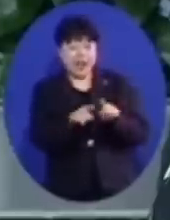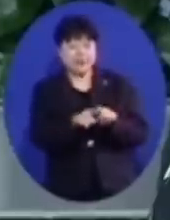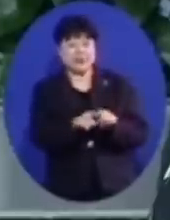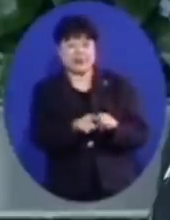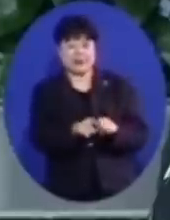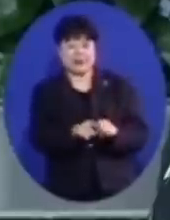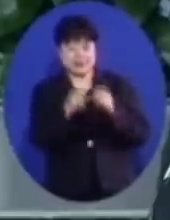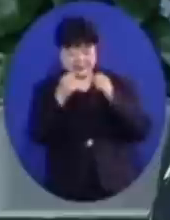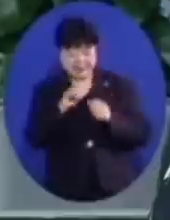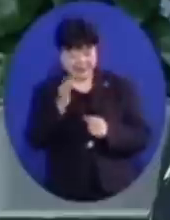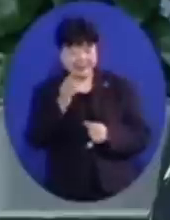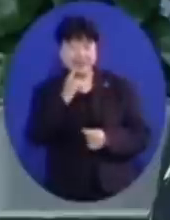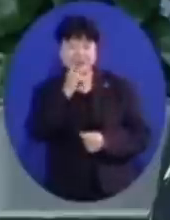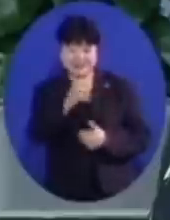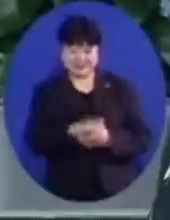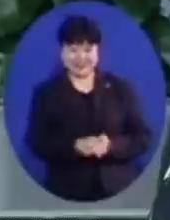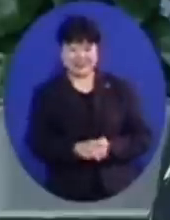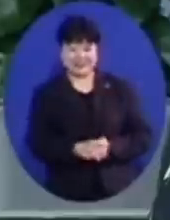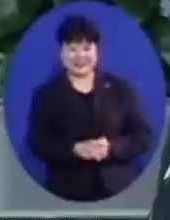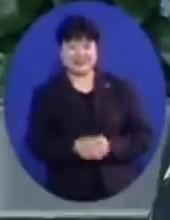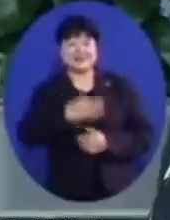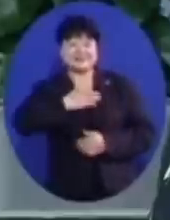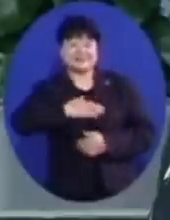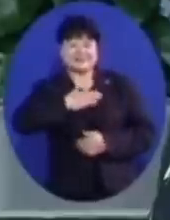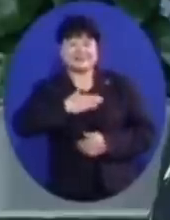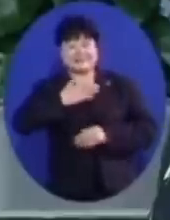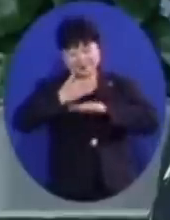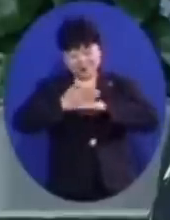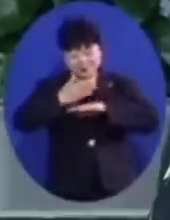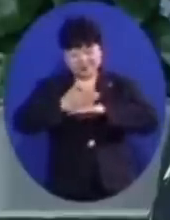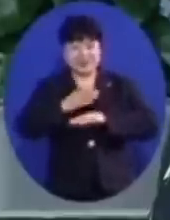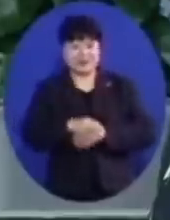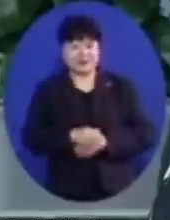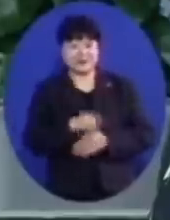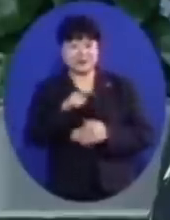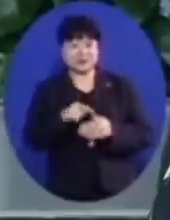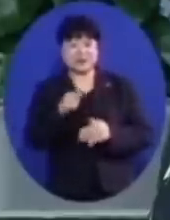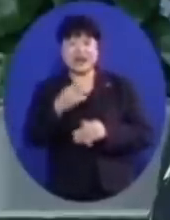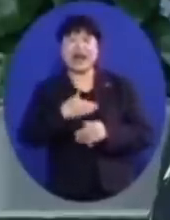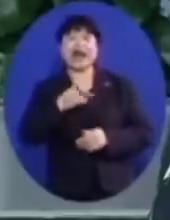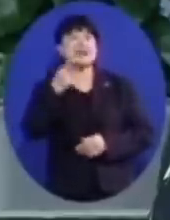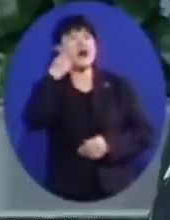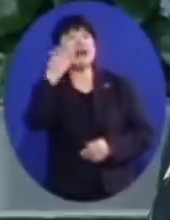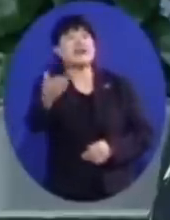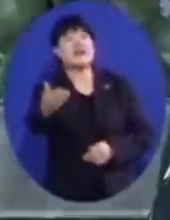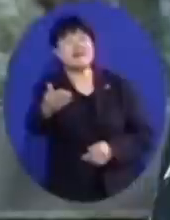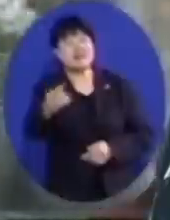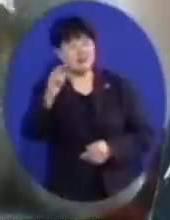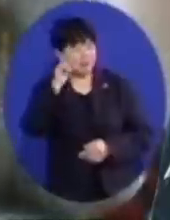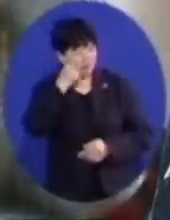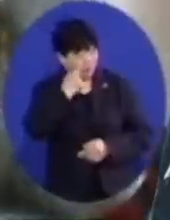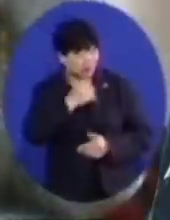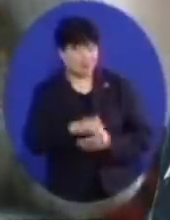협조해서 살아야 된다 알았습니다 고맙습니다 근데 수고를 알기는 뭘 알았겠나